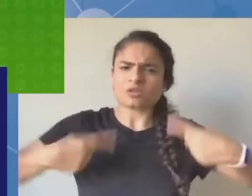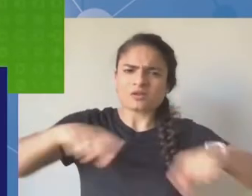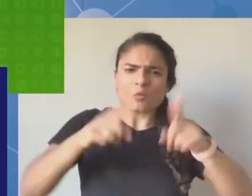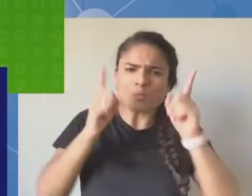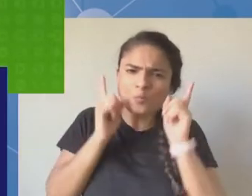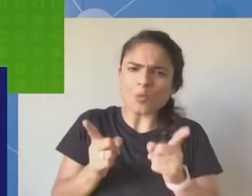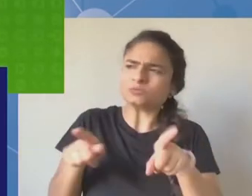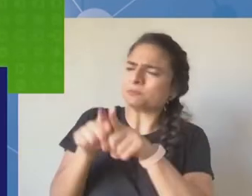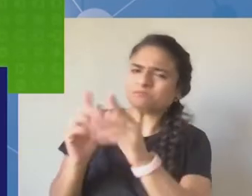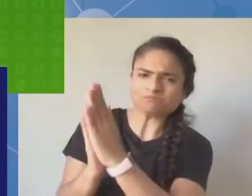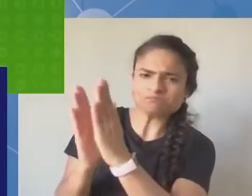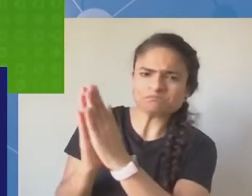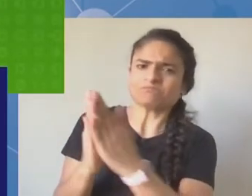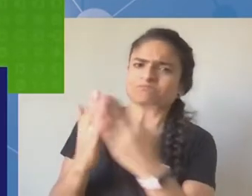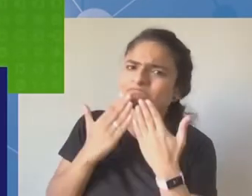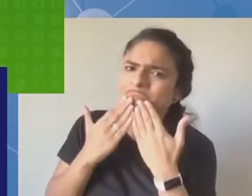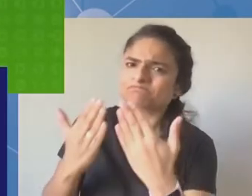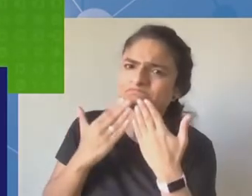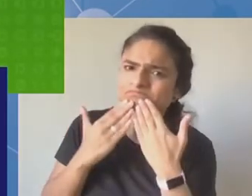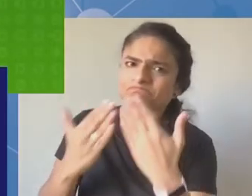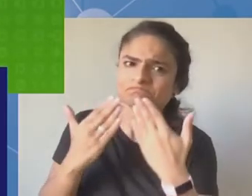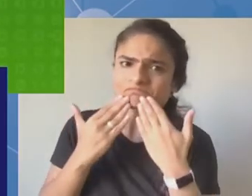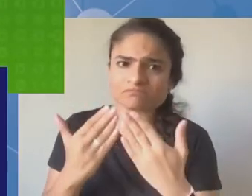الشخص المسؤول عن